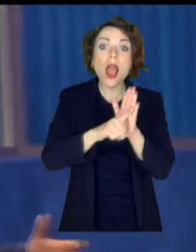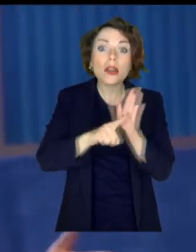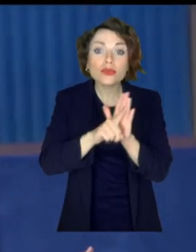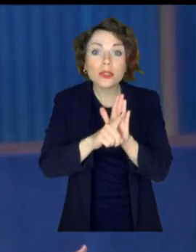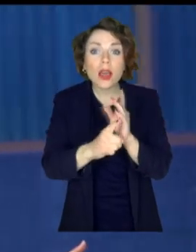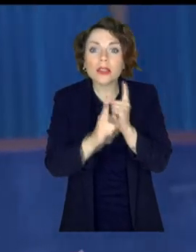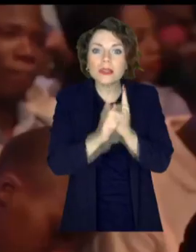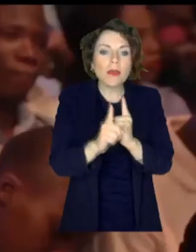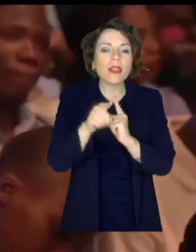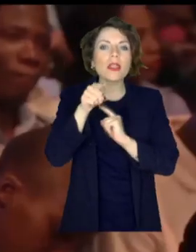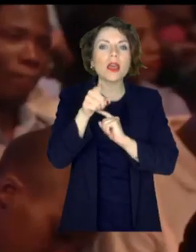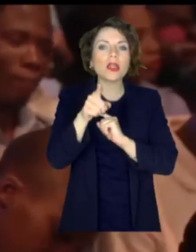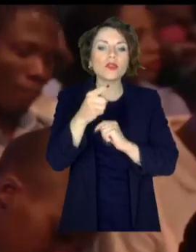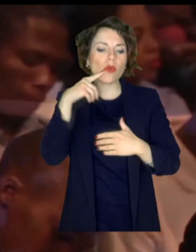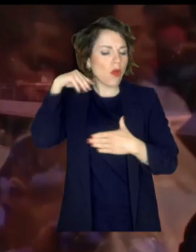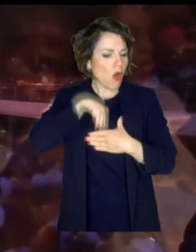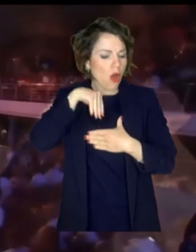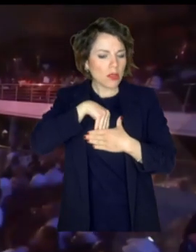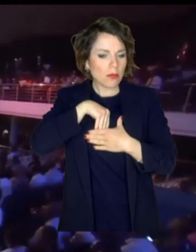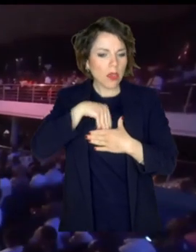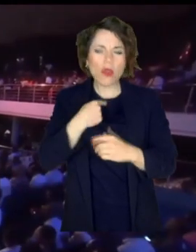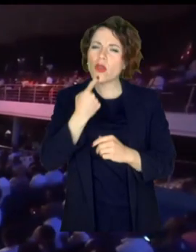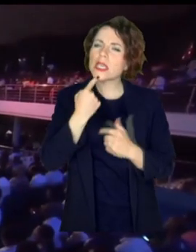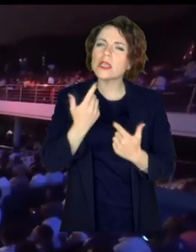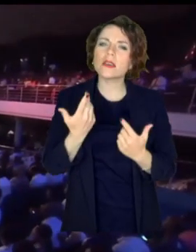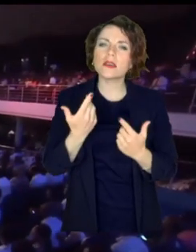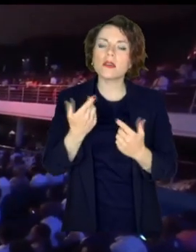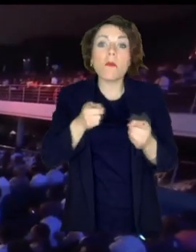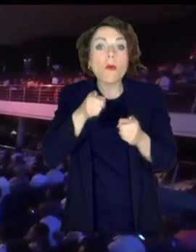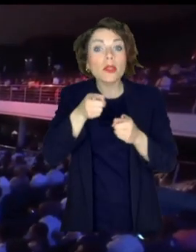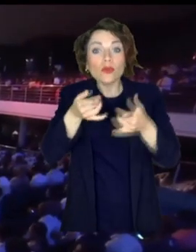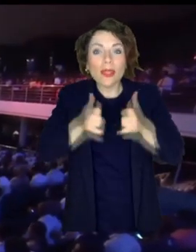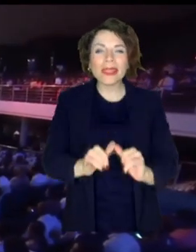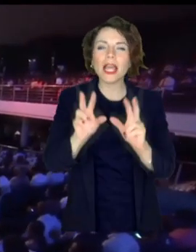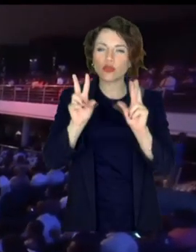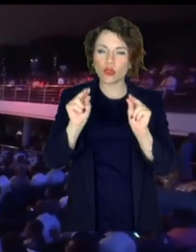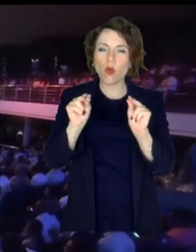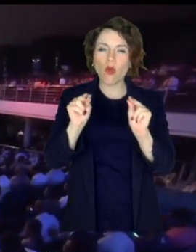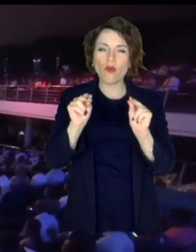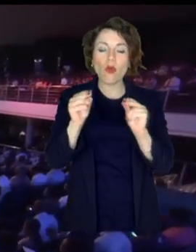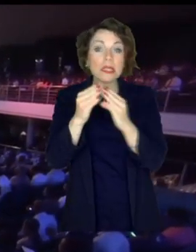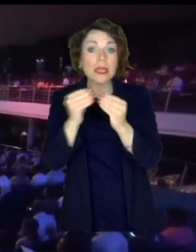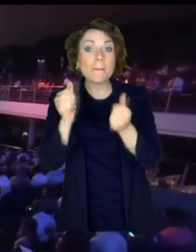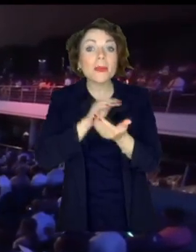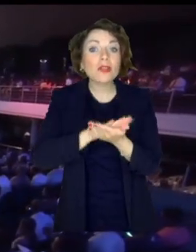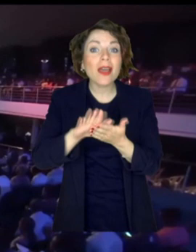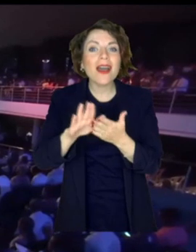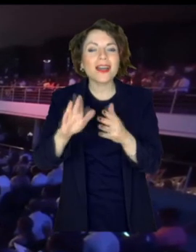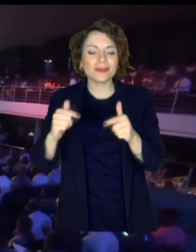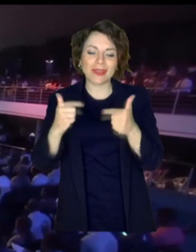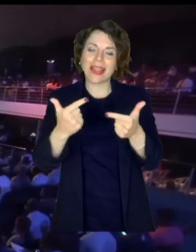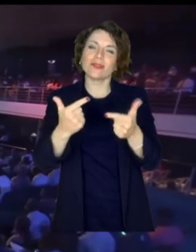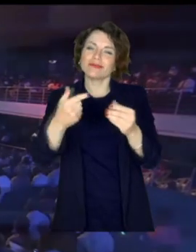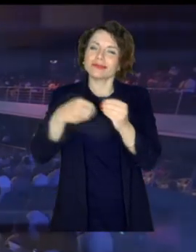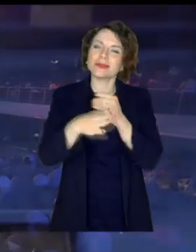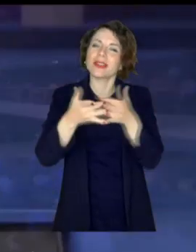dalla coscienza di chi siete. Quando sei nato di nuovo, sei nato dallo Spirito Santo per